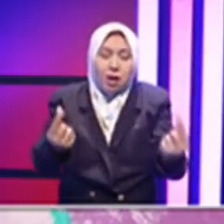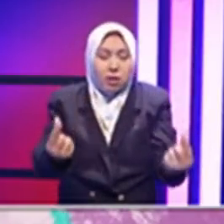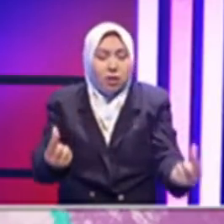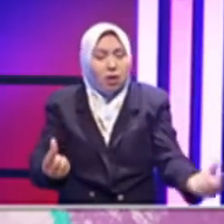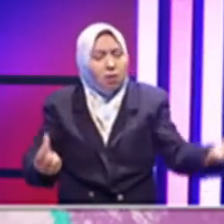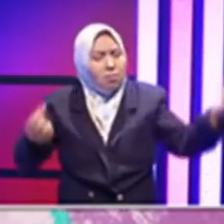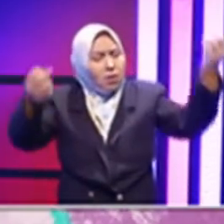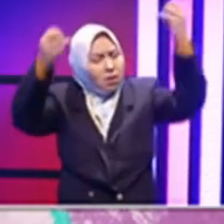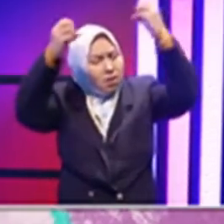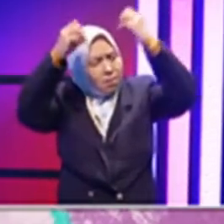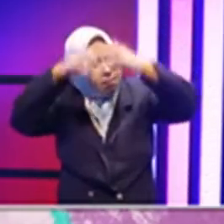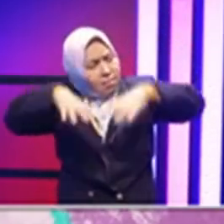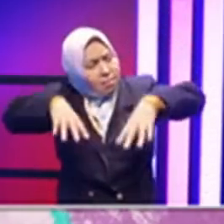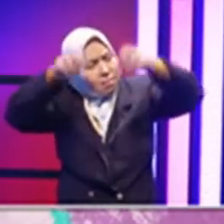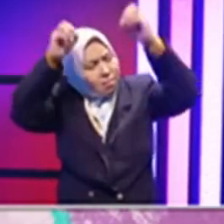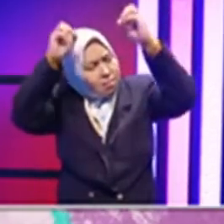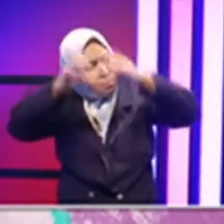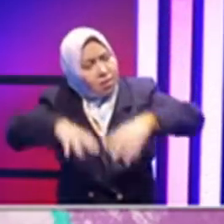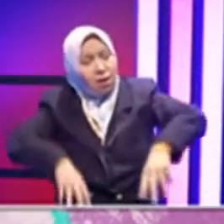والقرآن